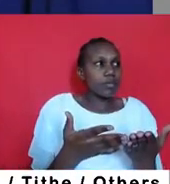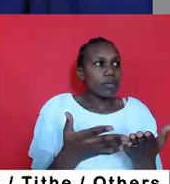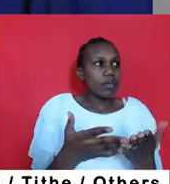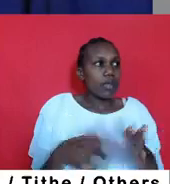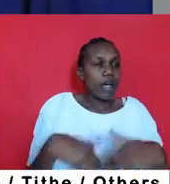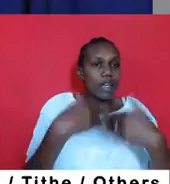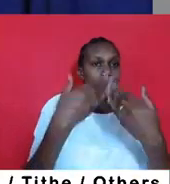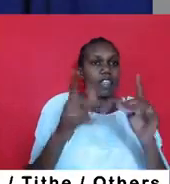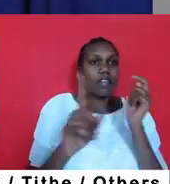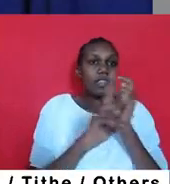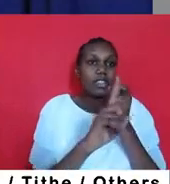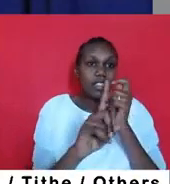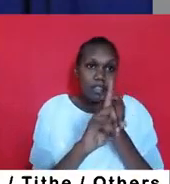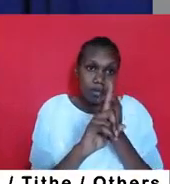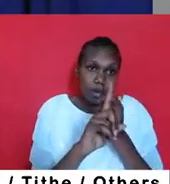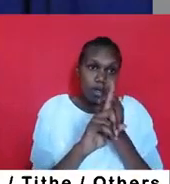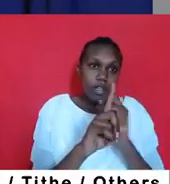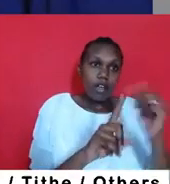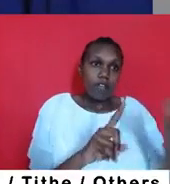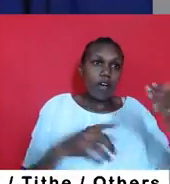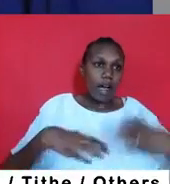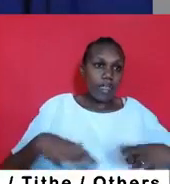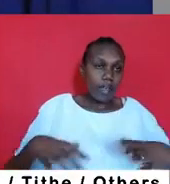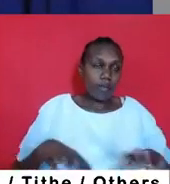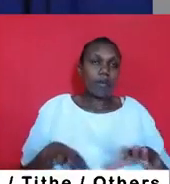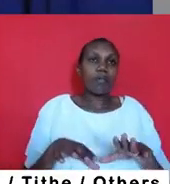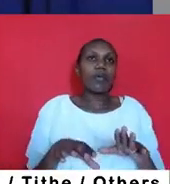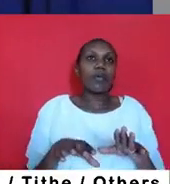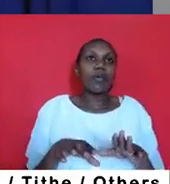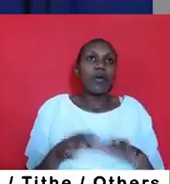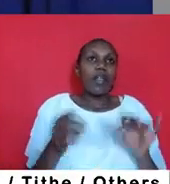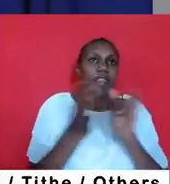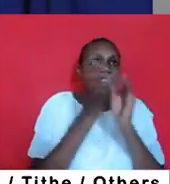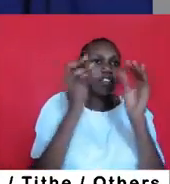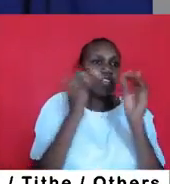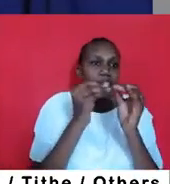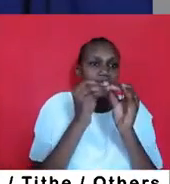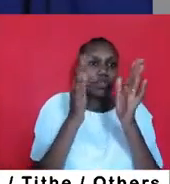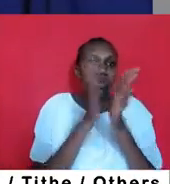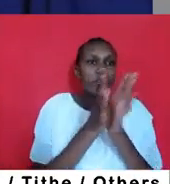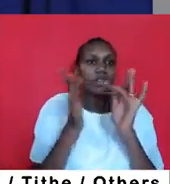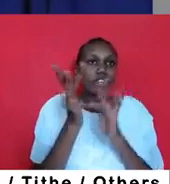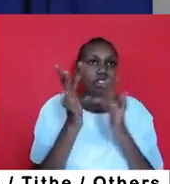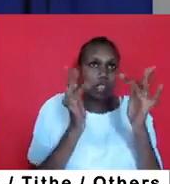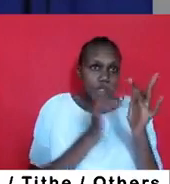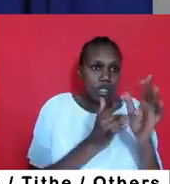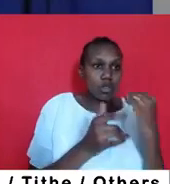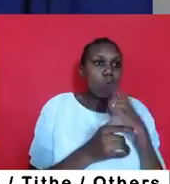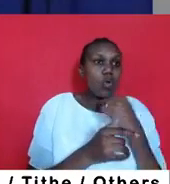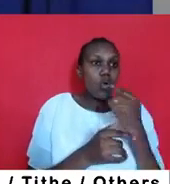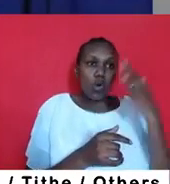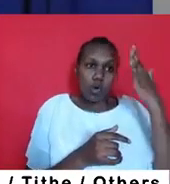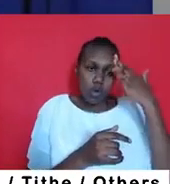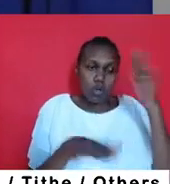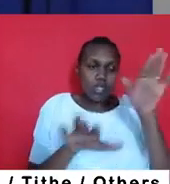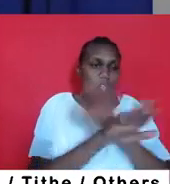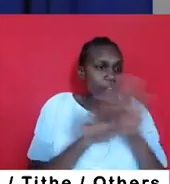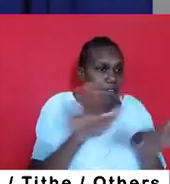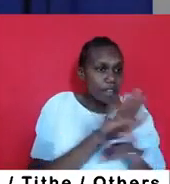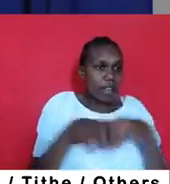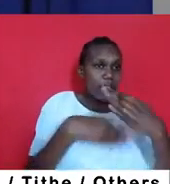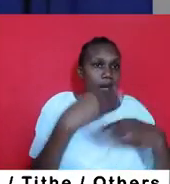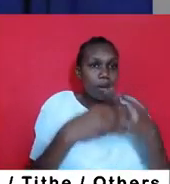akatoa testimony kwa Wasamaria wengine, amekutana na Mungu ambaye anajua siri